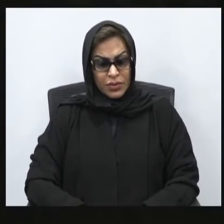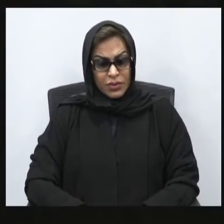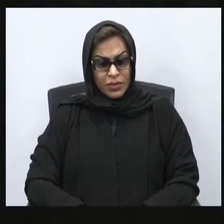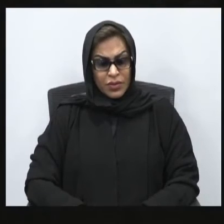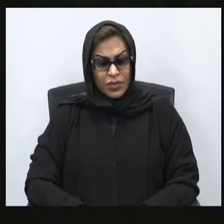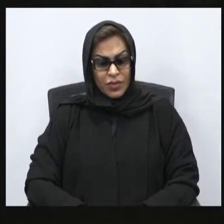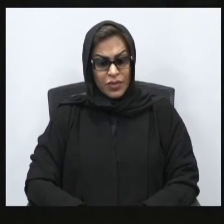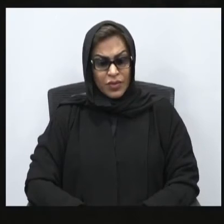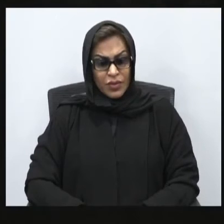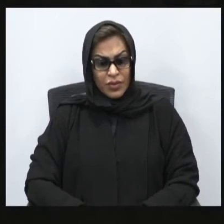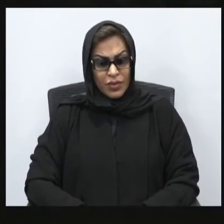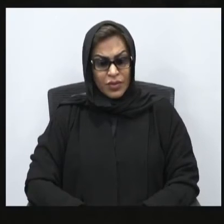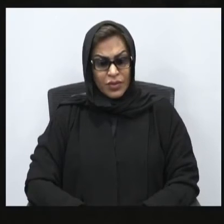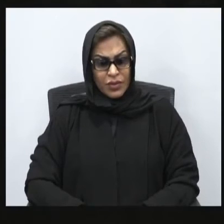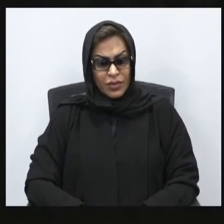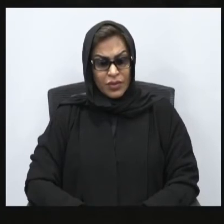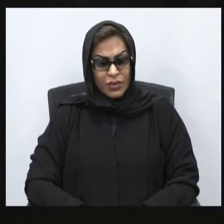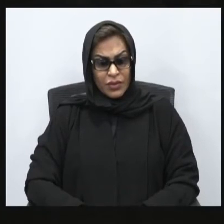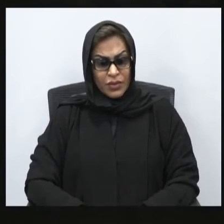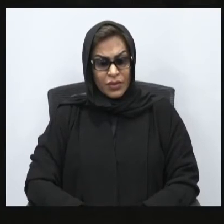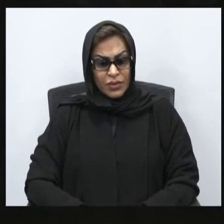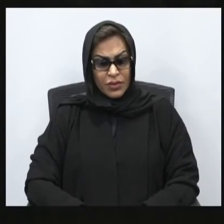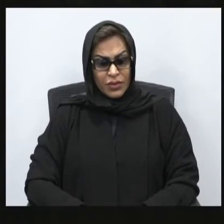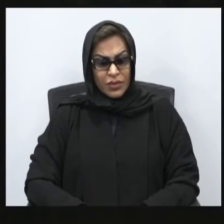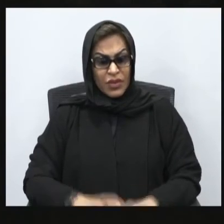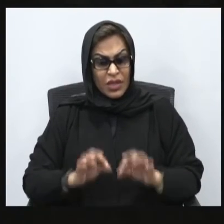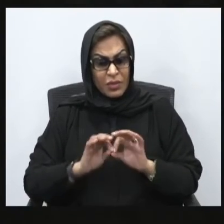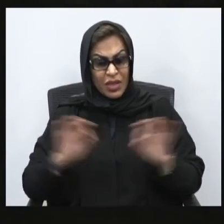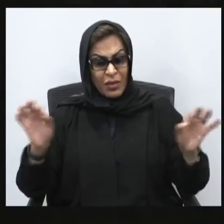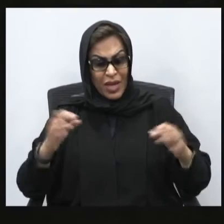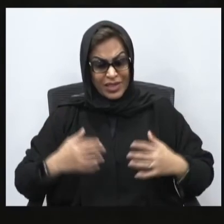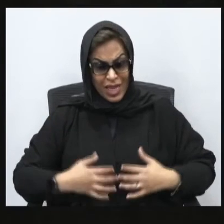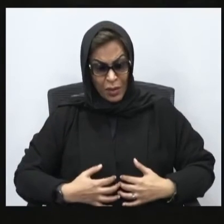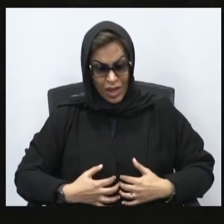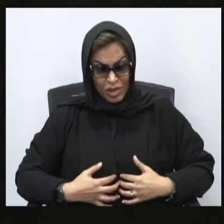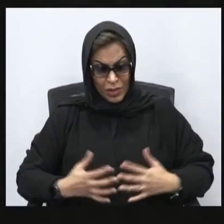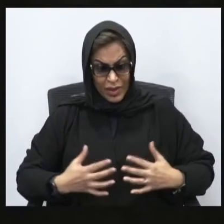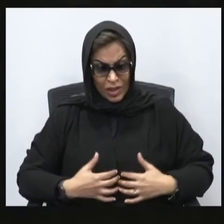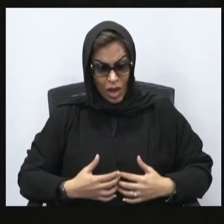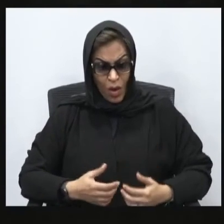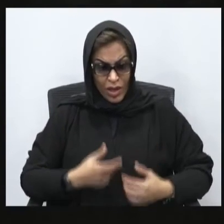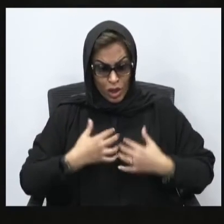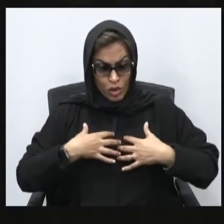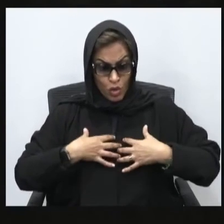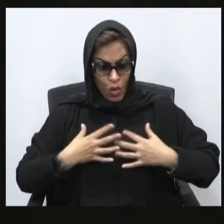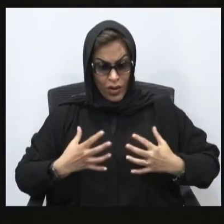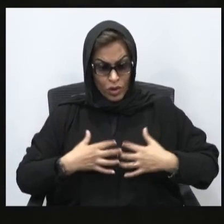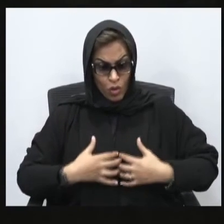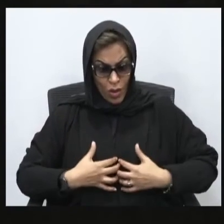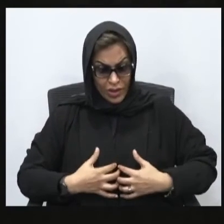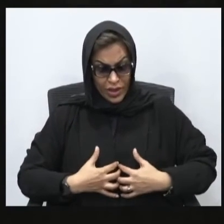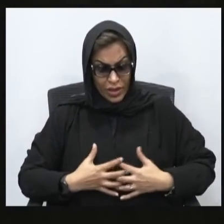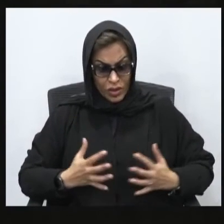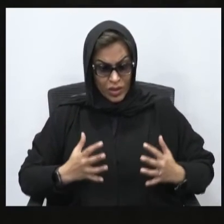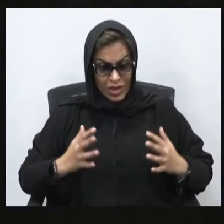بالنسبه للامراض المزمنه اولا نبدا بالتهاب القصيبات القصيبات اللي هي موجوده مين